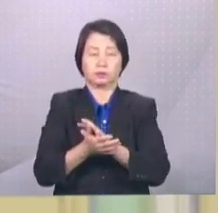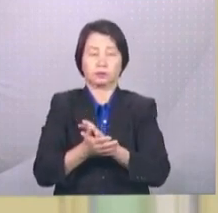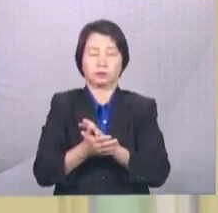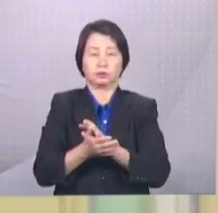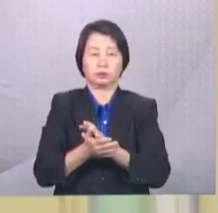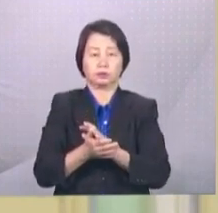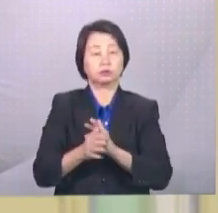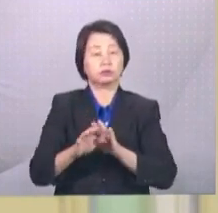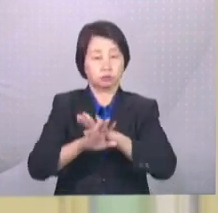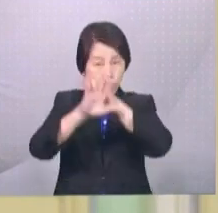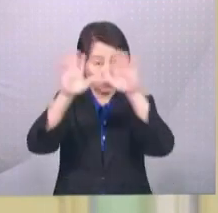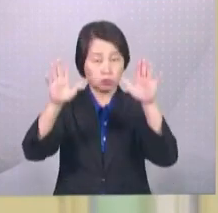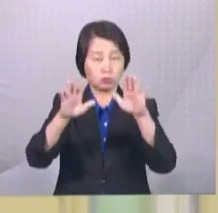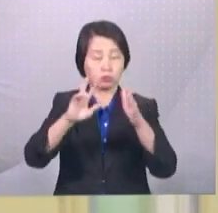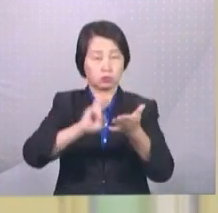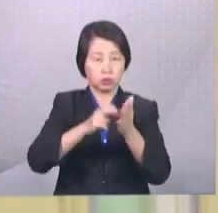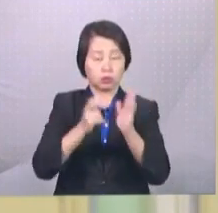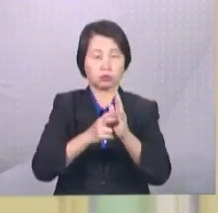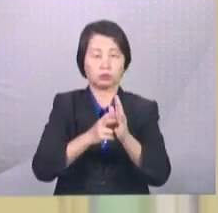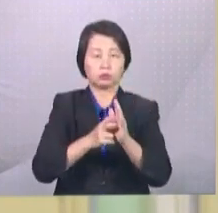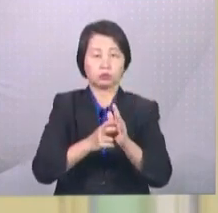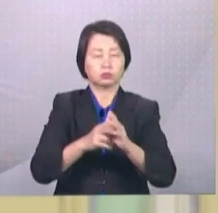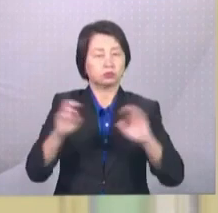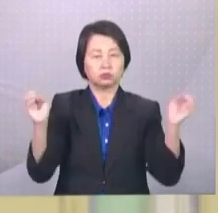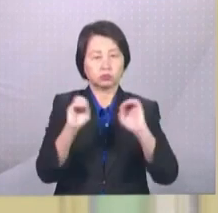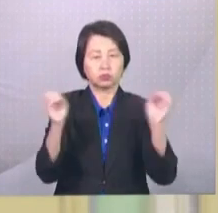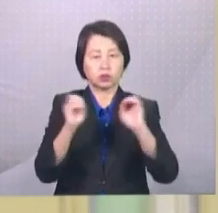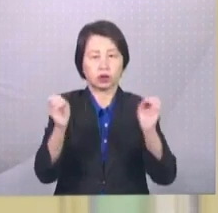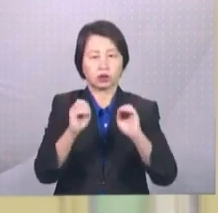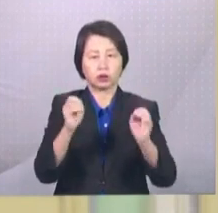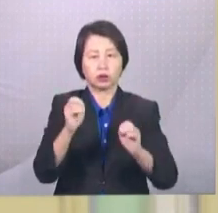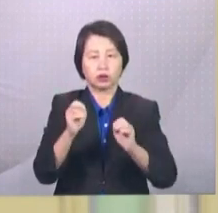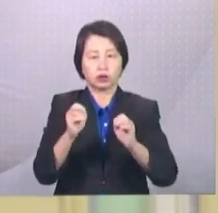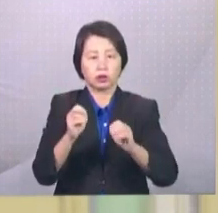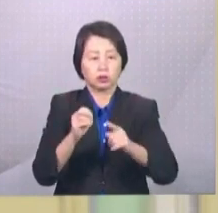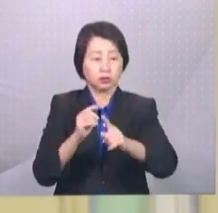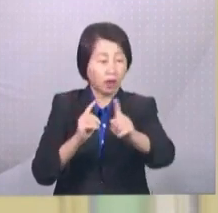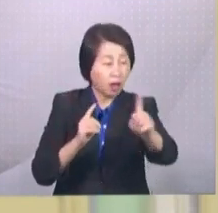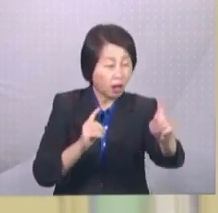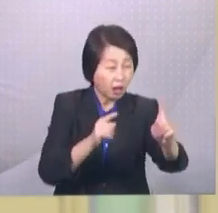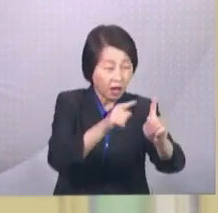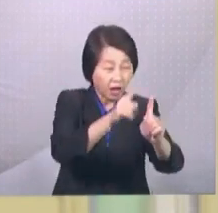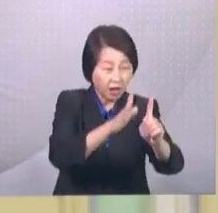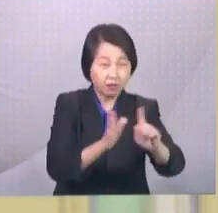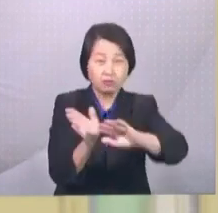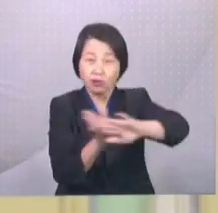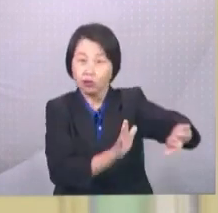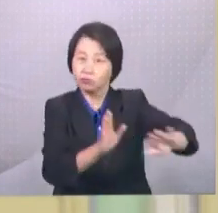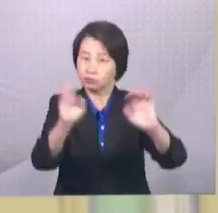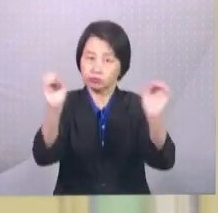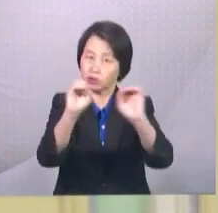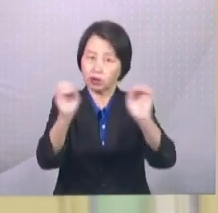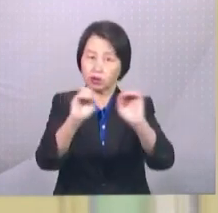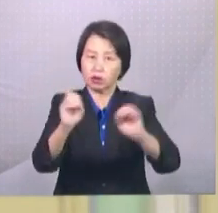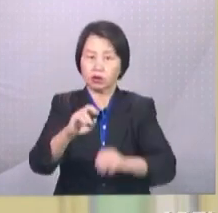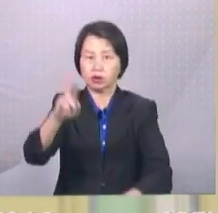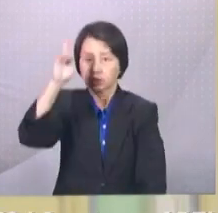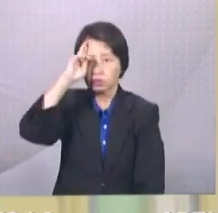jelas menunjukkan bahawa tidak ada peminggiran kepada masyarakat orang asli